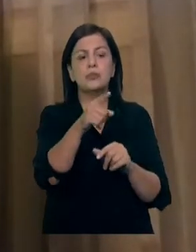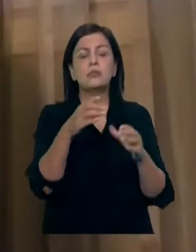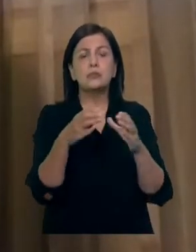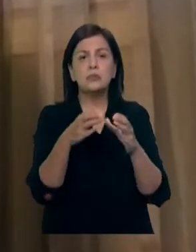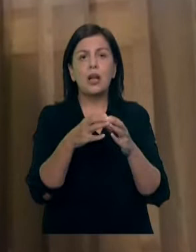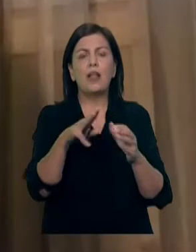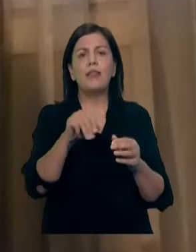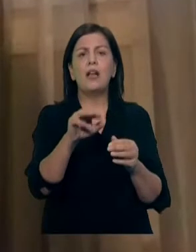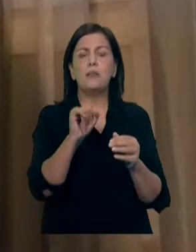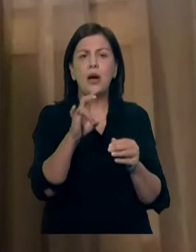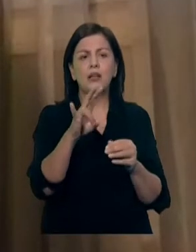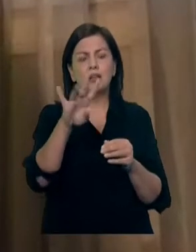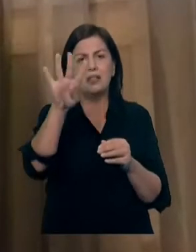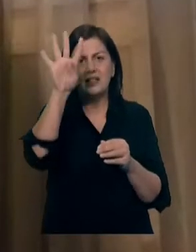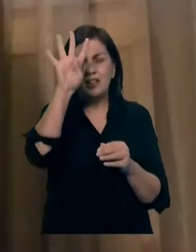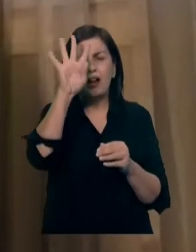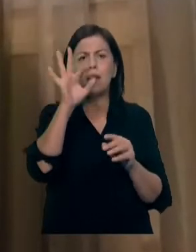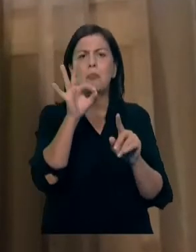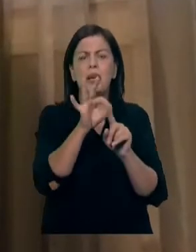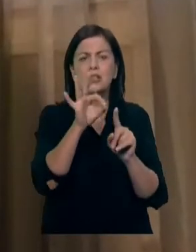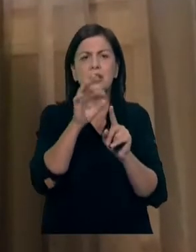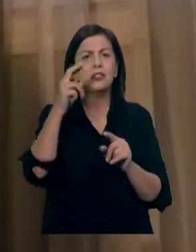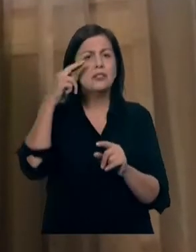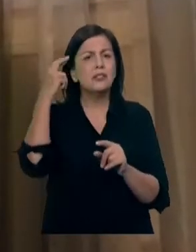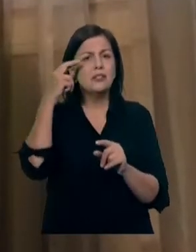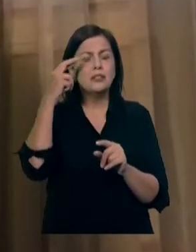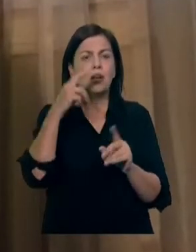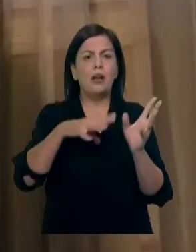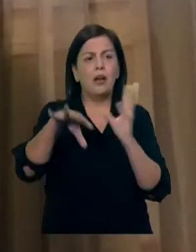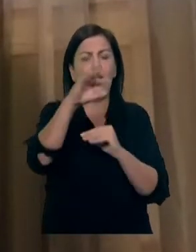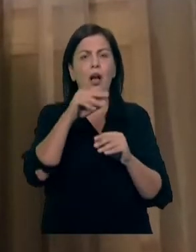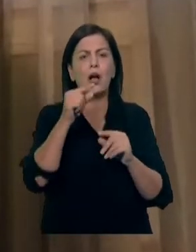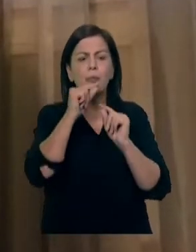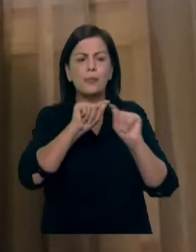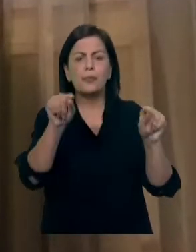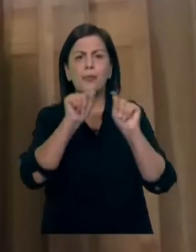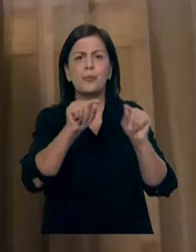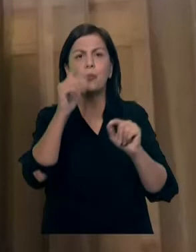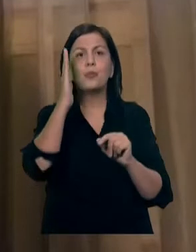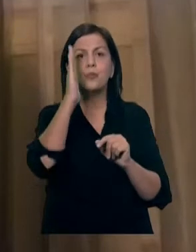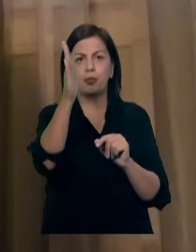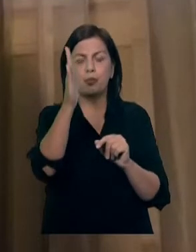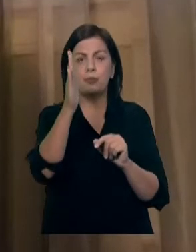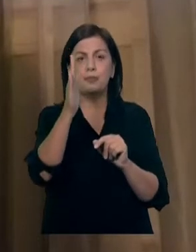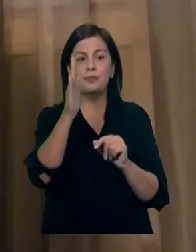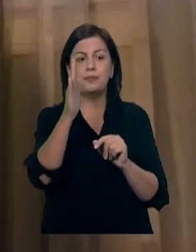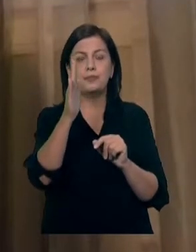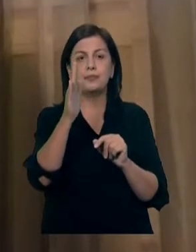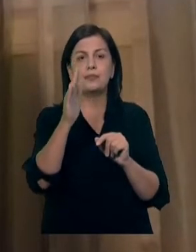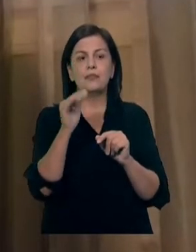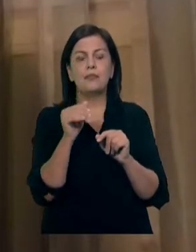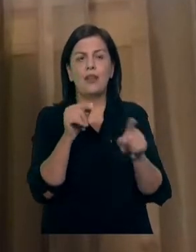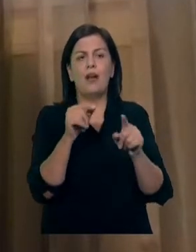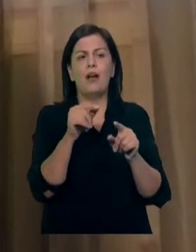İran, Pakistan və Çinlə razılaşmasını da təbliğat vasitəsi kimi istifadə edəcək. Eləcə də Talibanın dövlət üçün İslamı satdığı